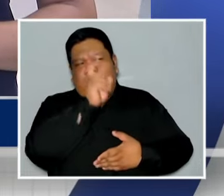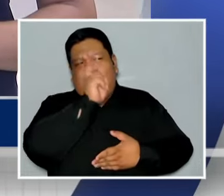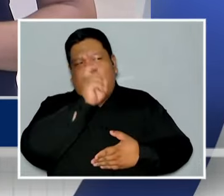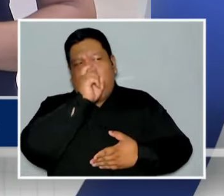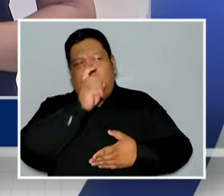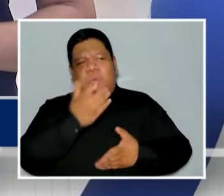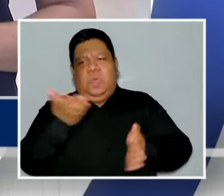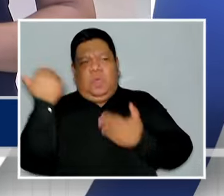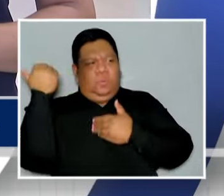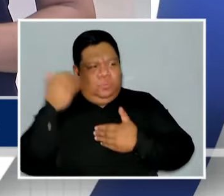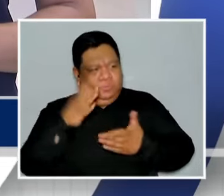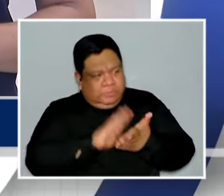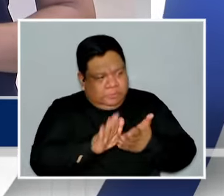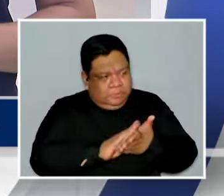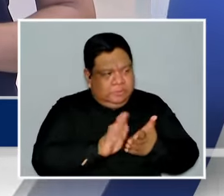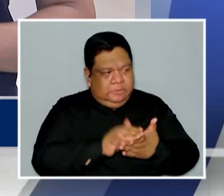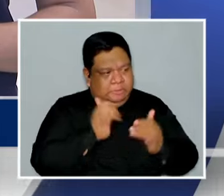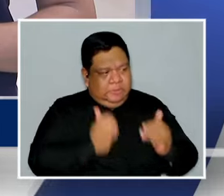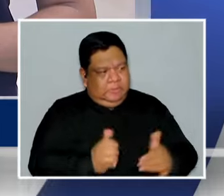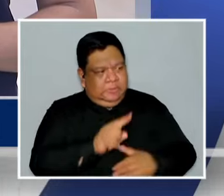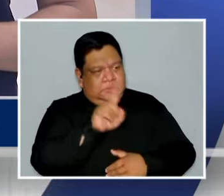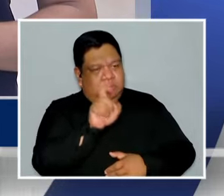ang surot?